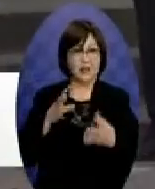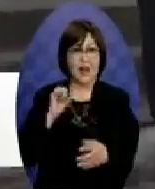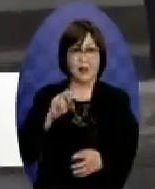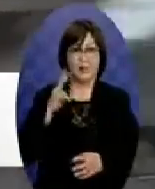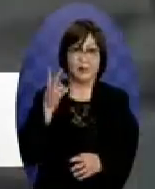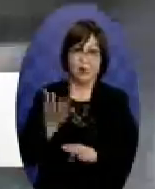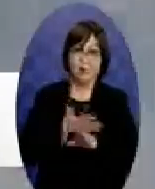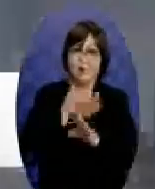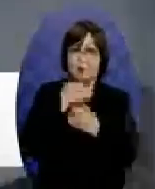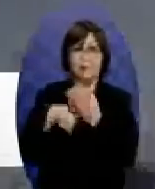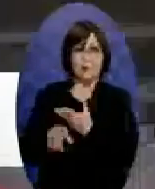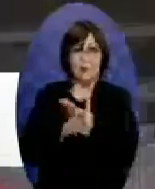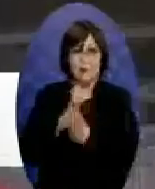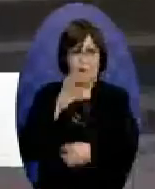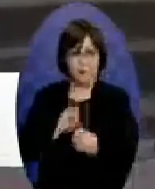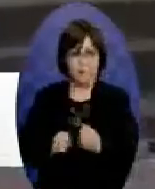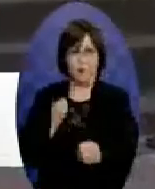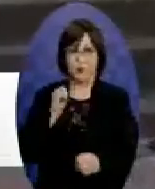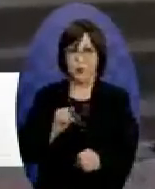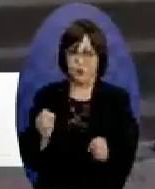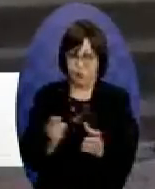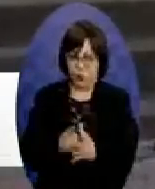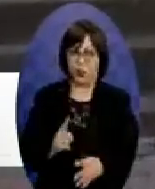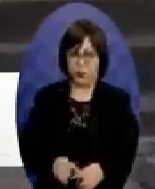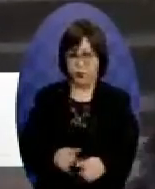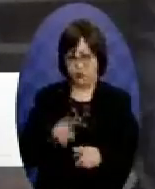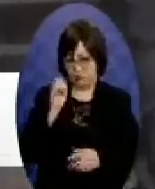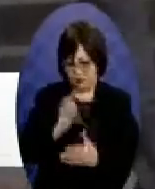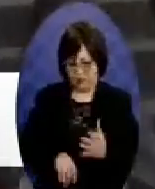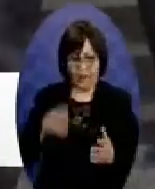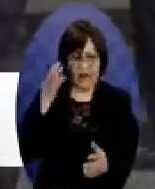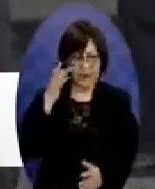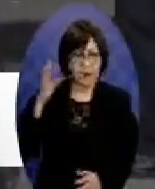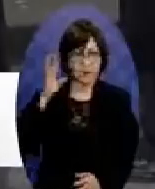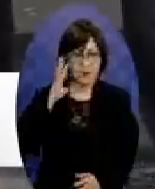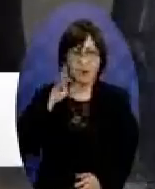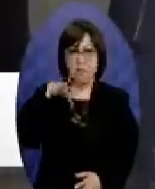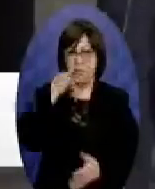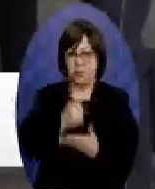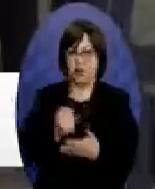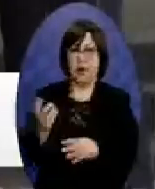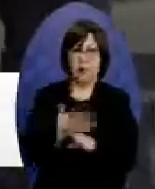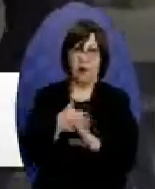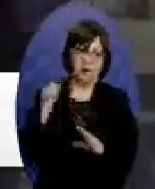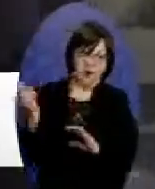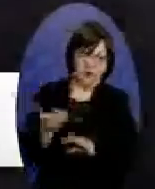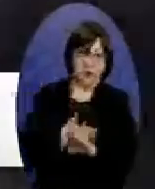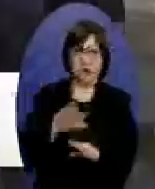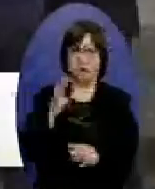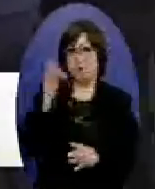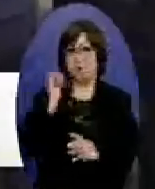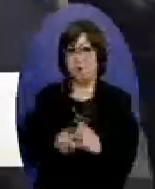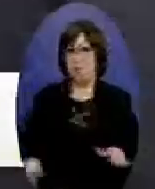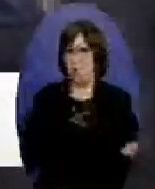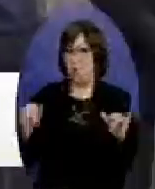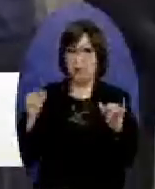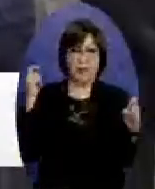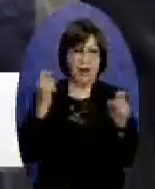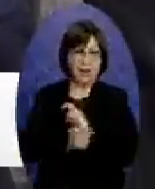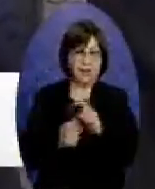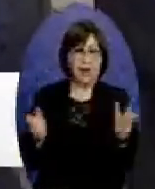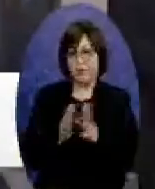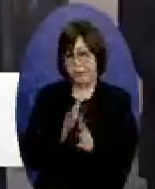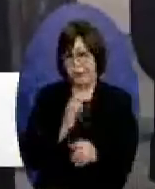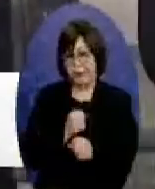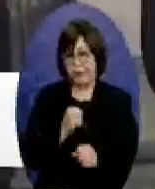чухал нэмэлтүүд орж байгаа юм байна. За шин гэрээ гадаад бодлого, батлан хамгаалах, аюулгүй байдлын салбар дэх хоёр орны харилцаа